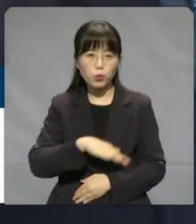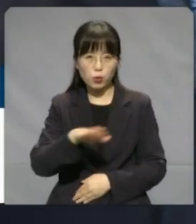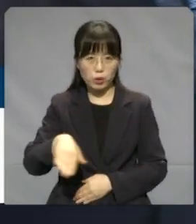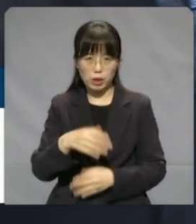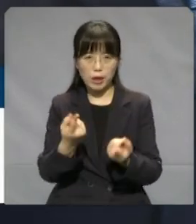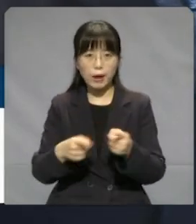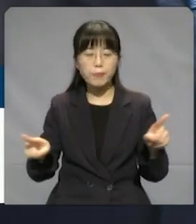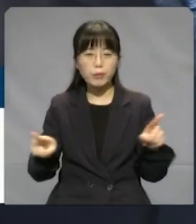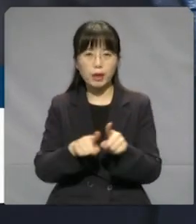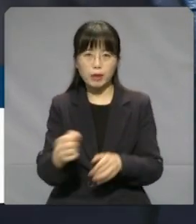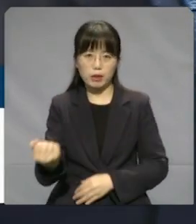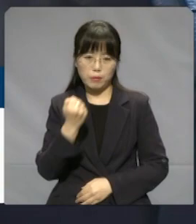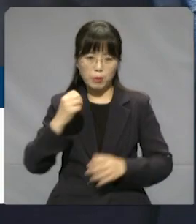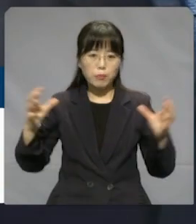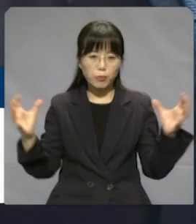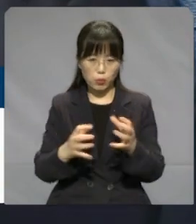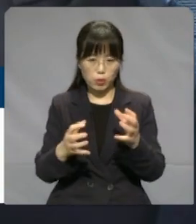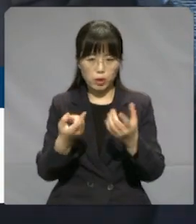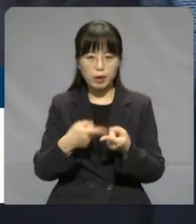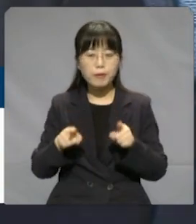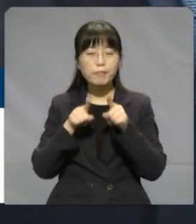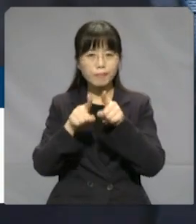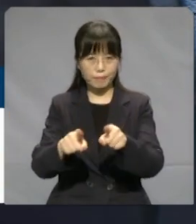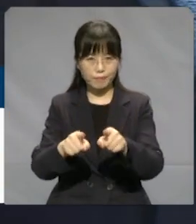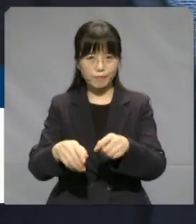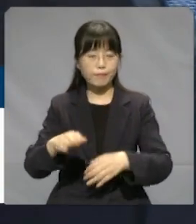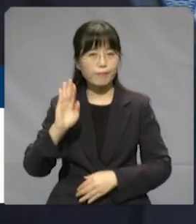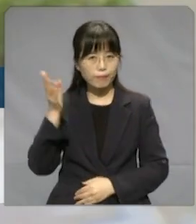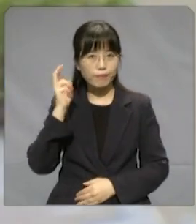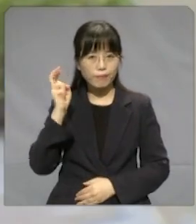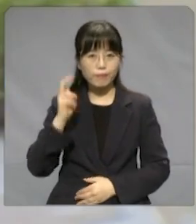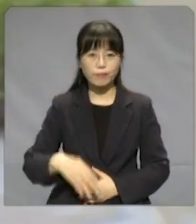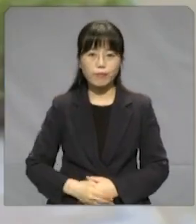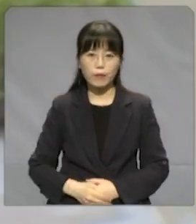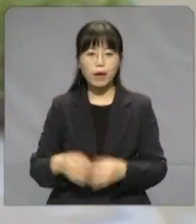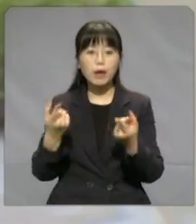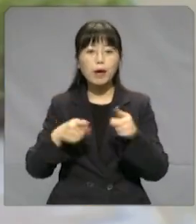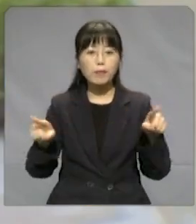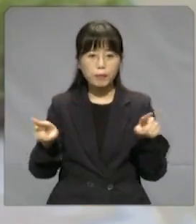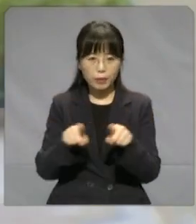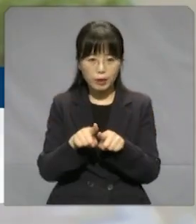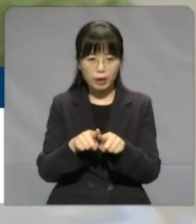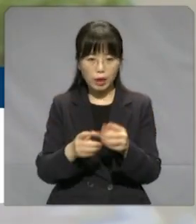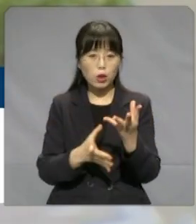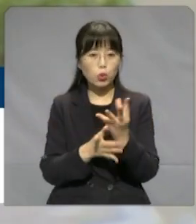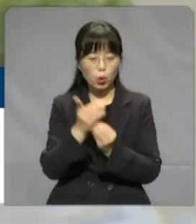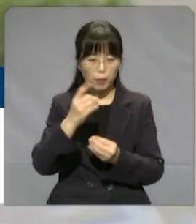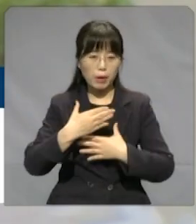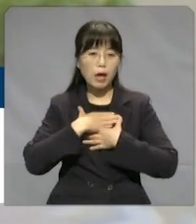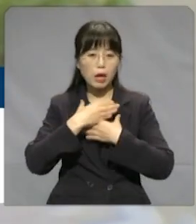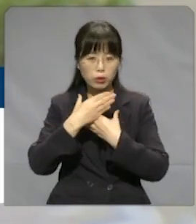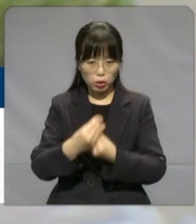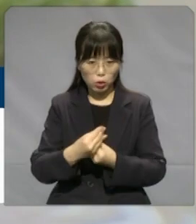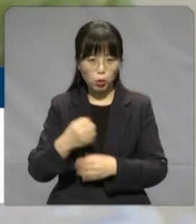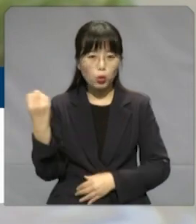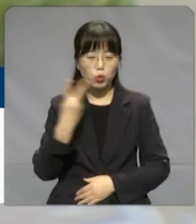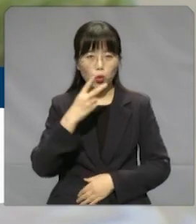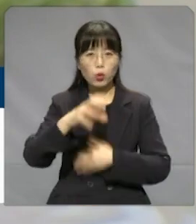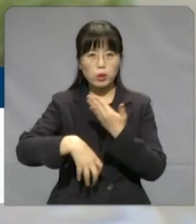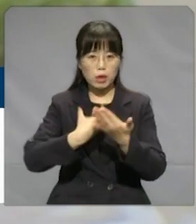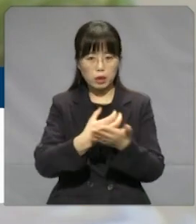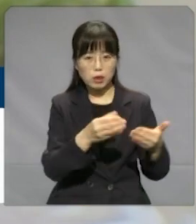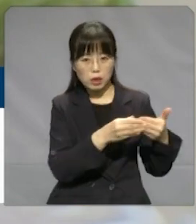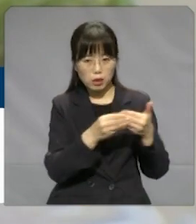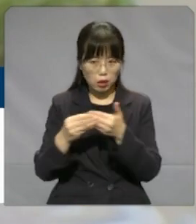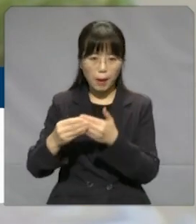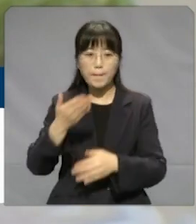우리가 함께 힘을 모아서 같이 가야 되지 않겠냐. 함께 통합하고 안정되고 또 그리고 쇄신을